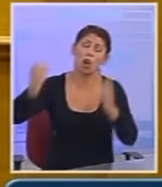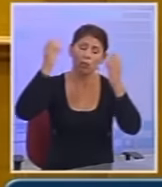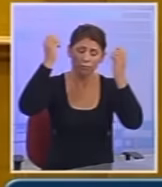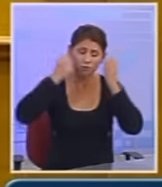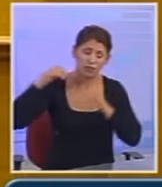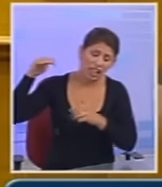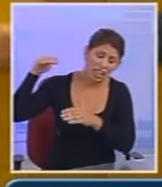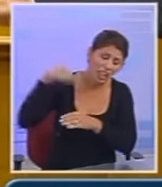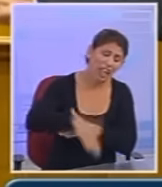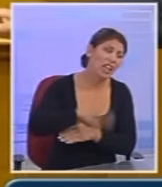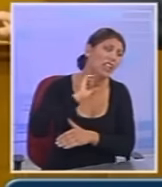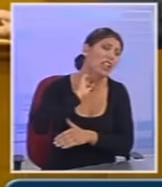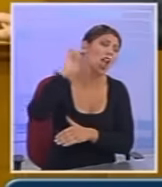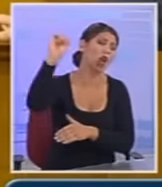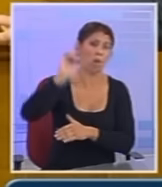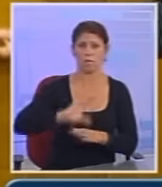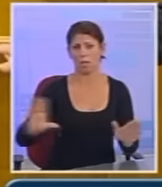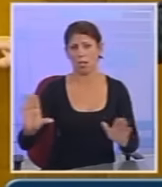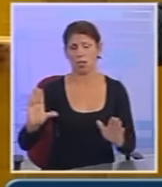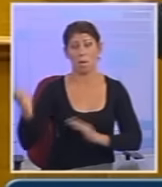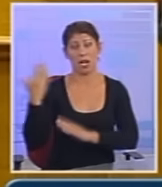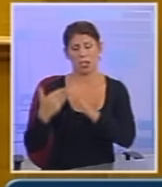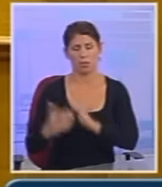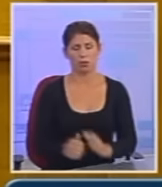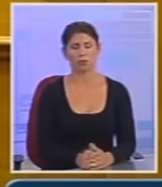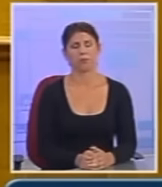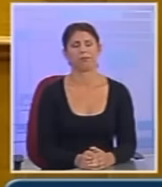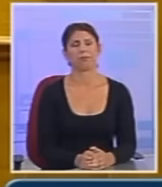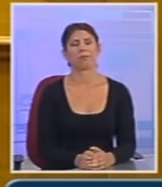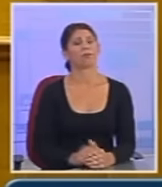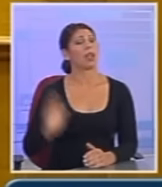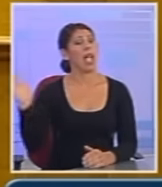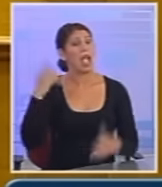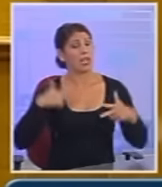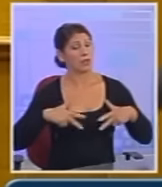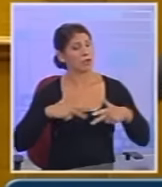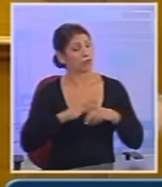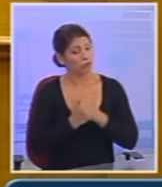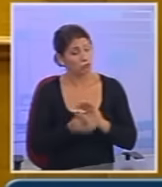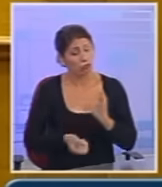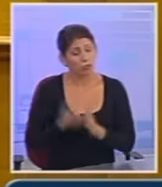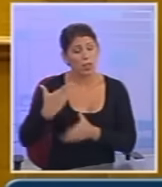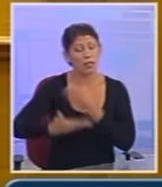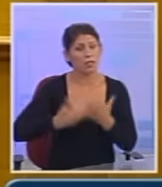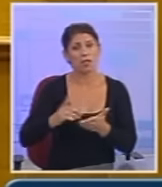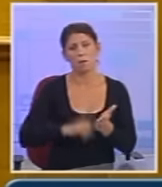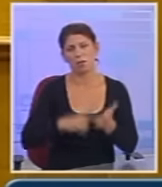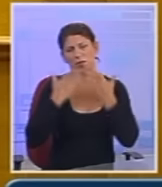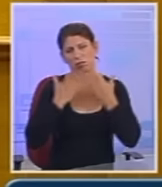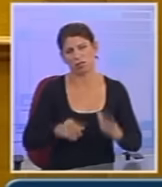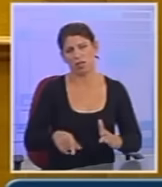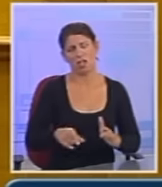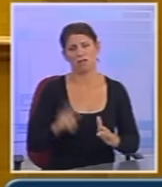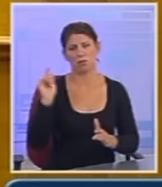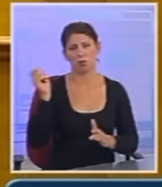παρελθόντος. Εάν λοιπόν η κυβέρνηση μοιάζεται έστω τόσο δά για τη νέα γενιά, υποχρεούται να εγκαταλείψει αυτές τις πολιτικές.